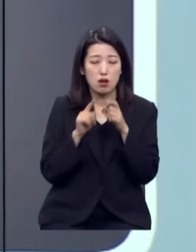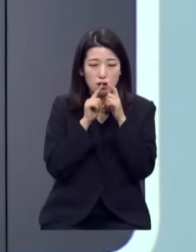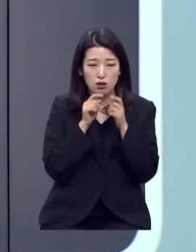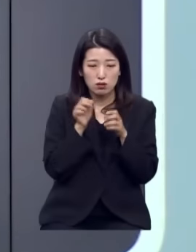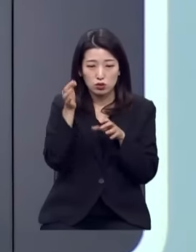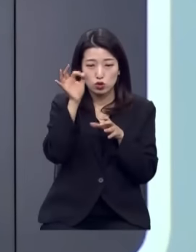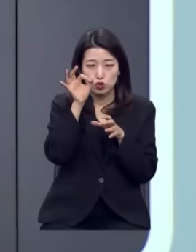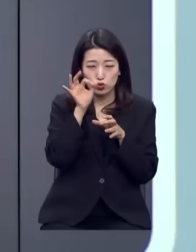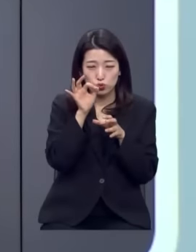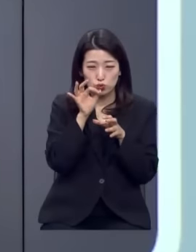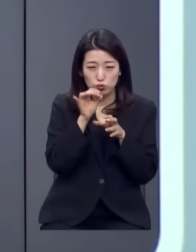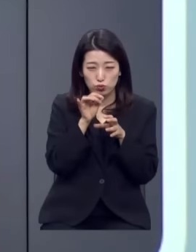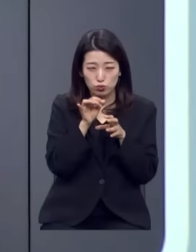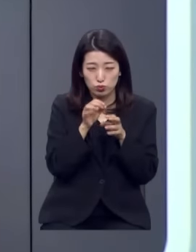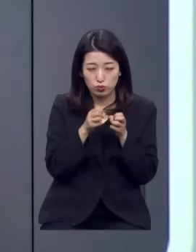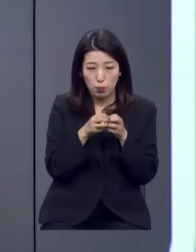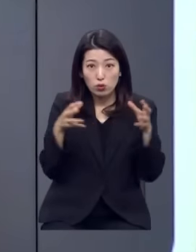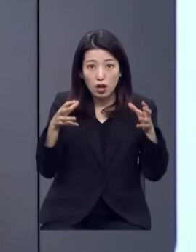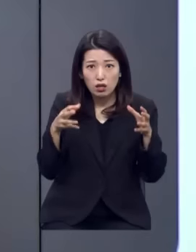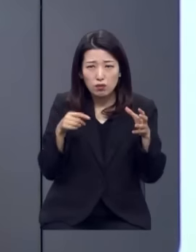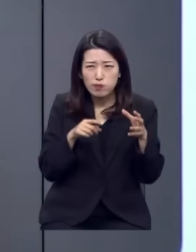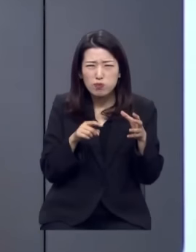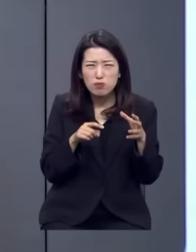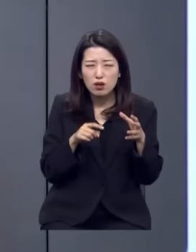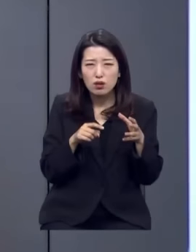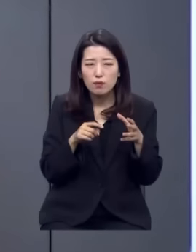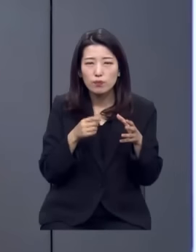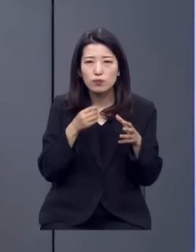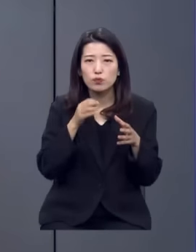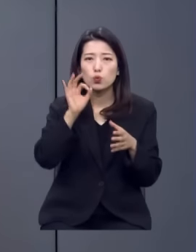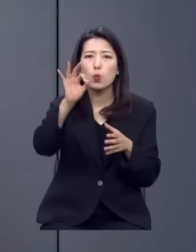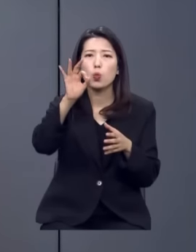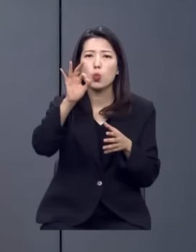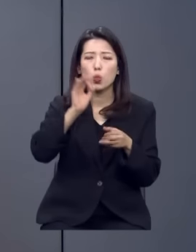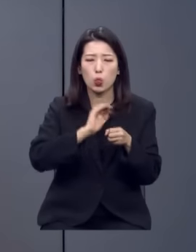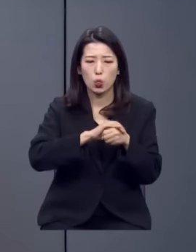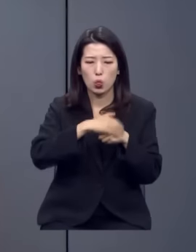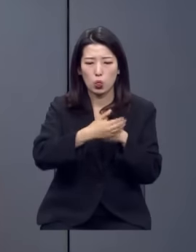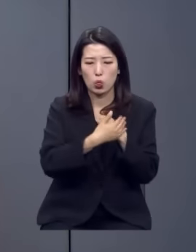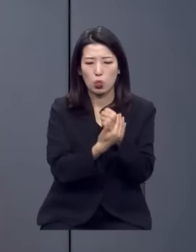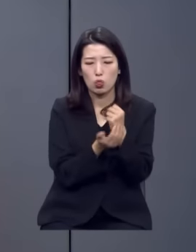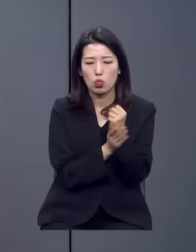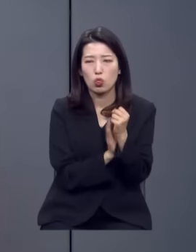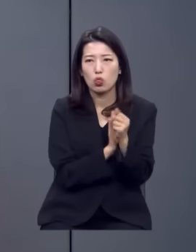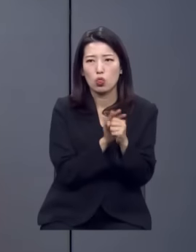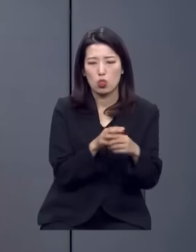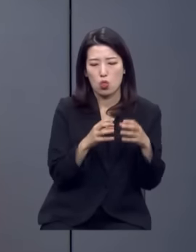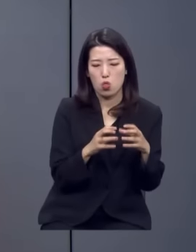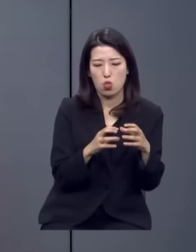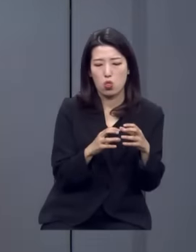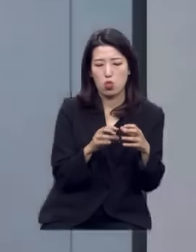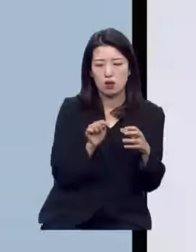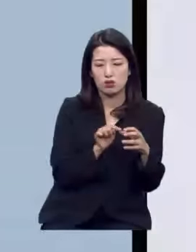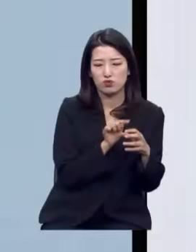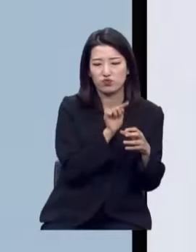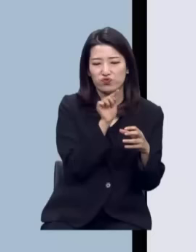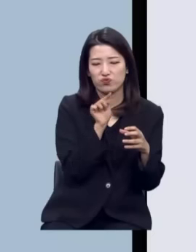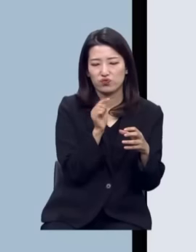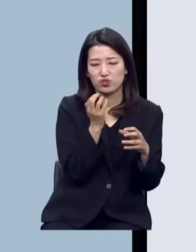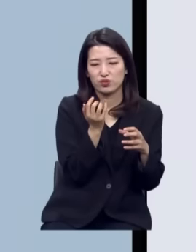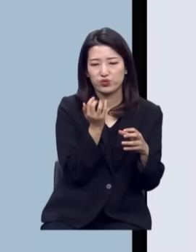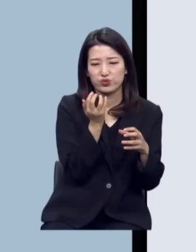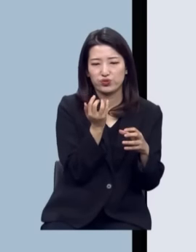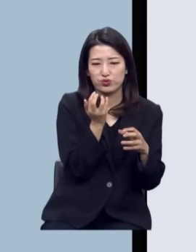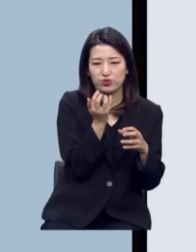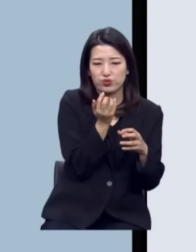아니에요 돈으로 만든 폭탄입니다 윤영걸 대표님 이거는 무슨 의미일까요 저는 보통 뭐